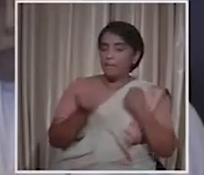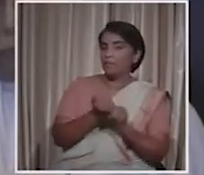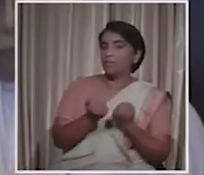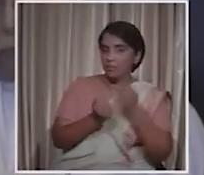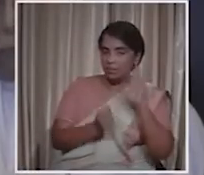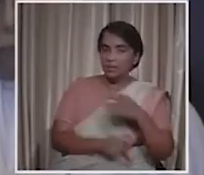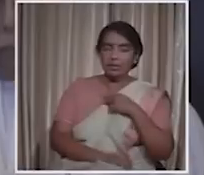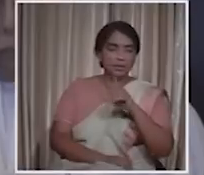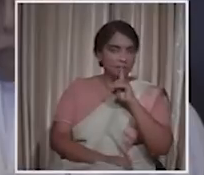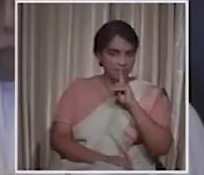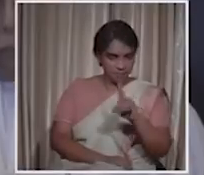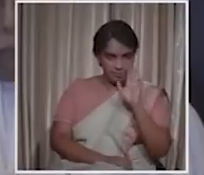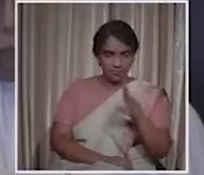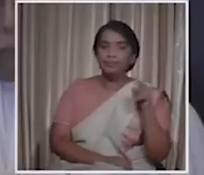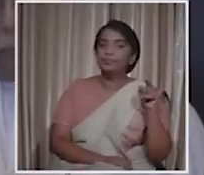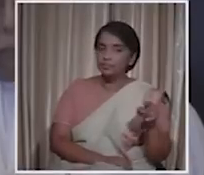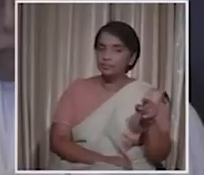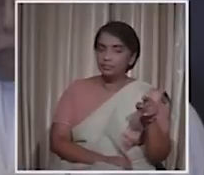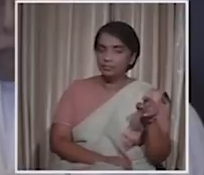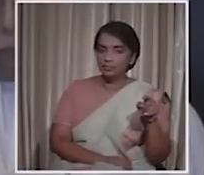ගන්නා බව ප්‍රකාශයට පත් කර තියෙනවා.